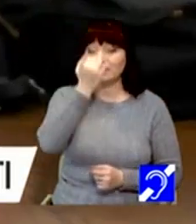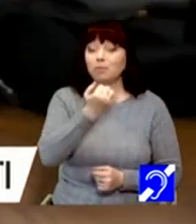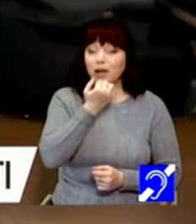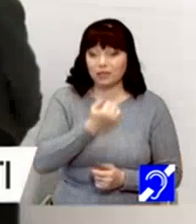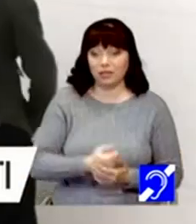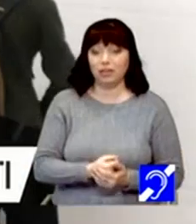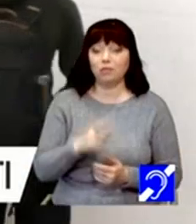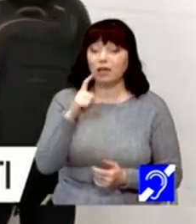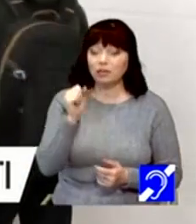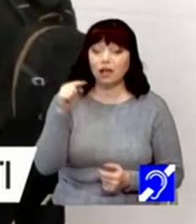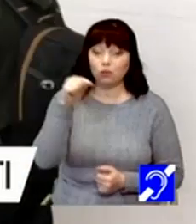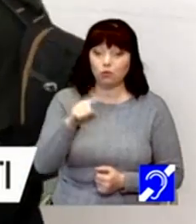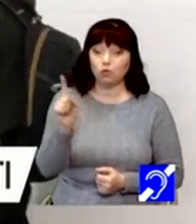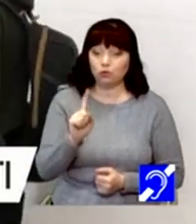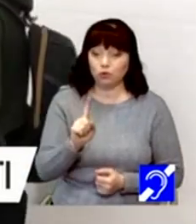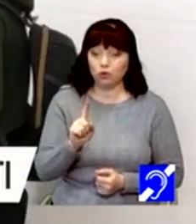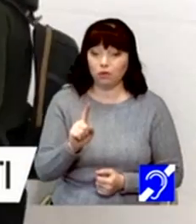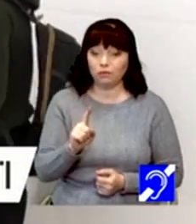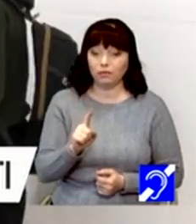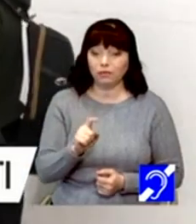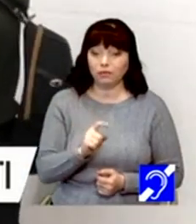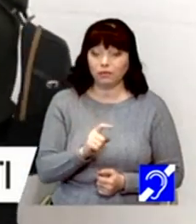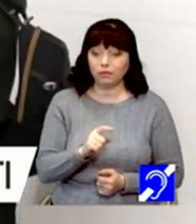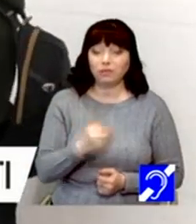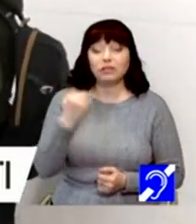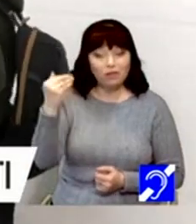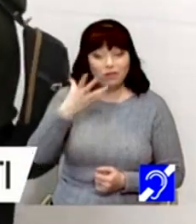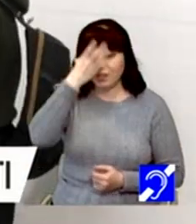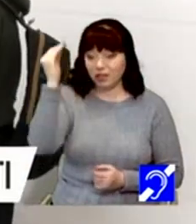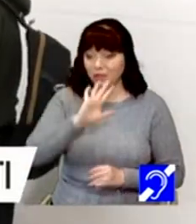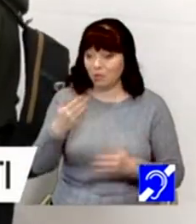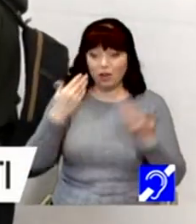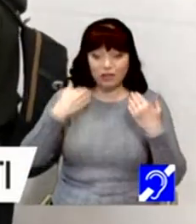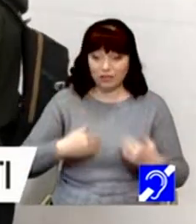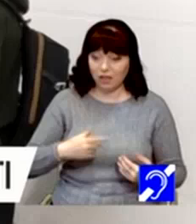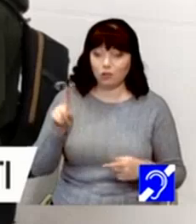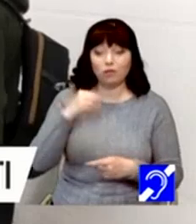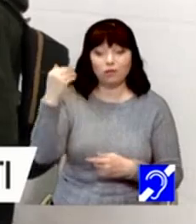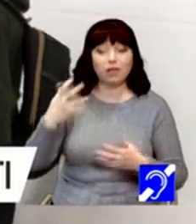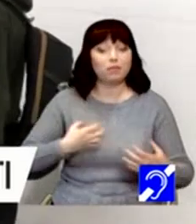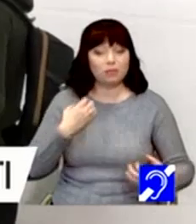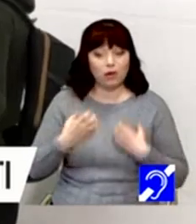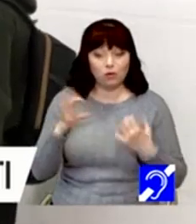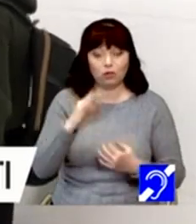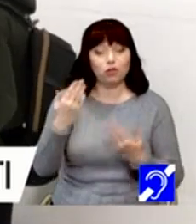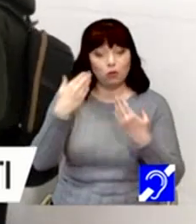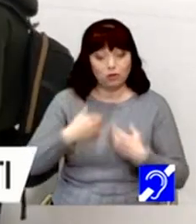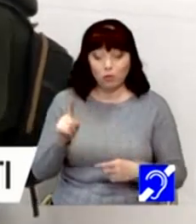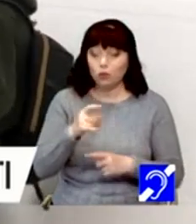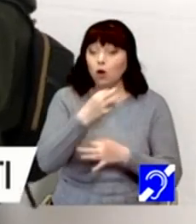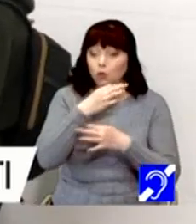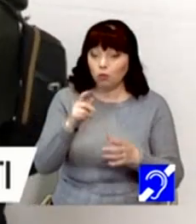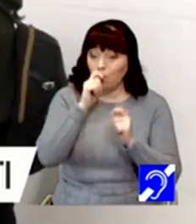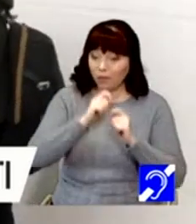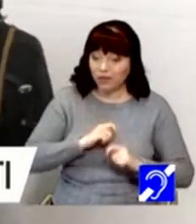pentru faptul că Vă gândiți la noi că aveți grijă de noi nu te orice cadou Nu